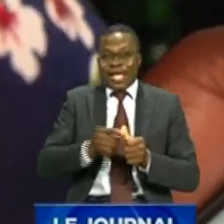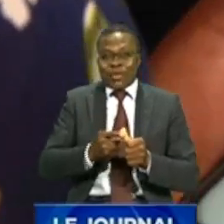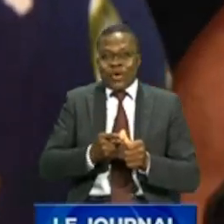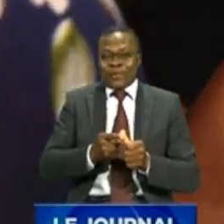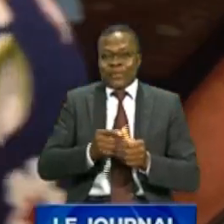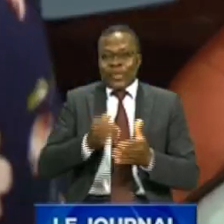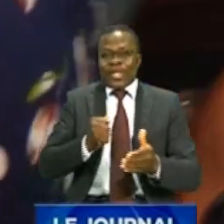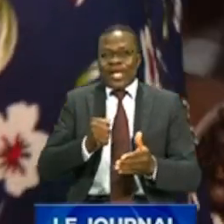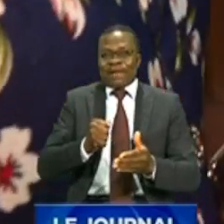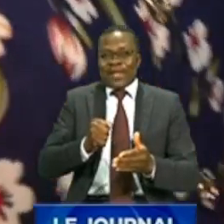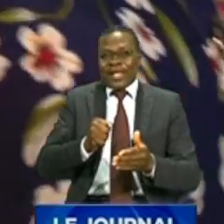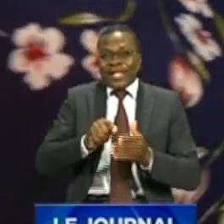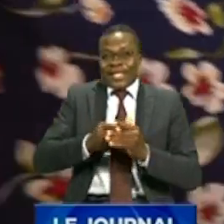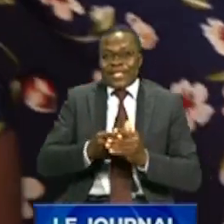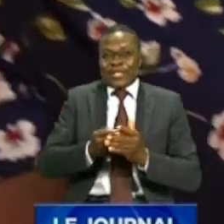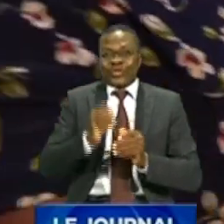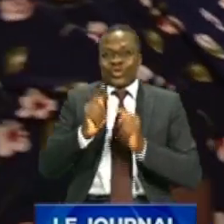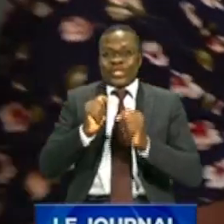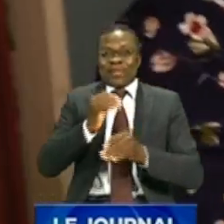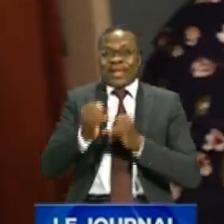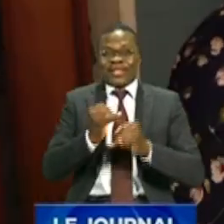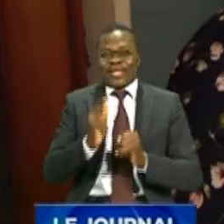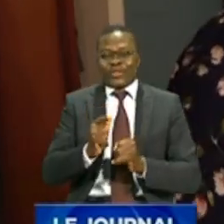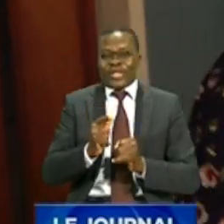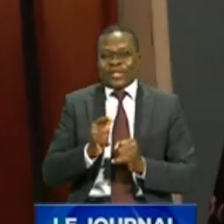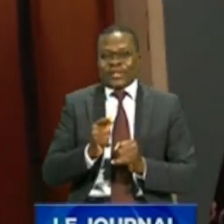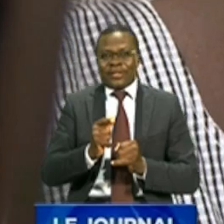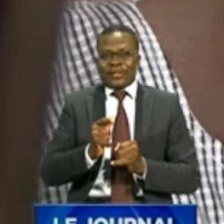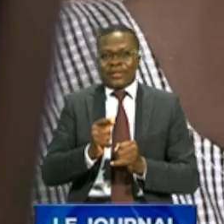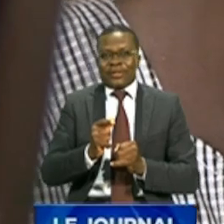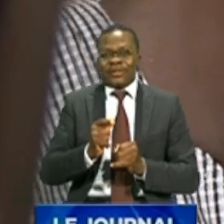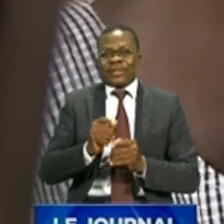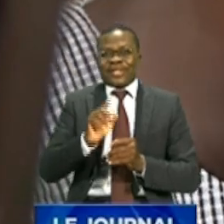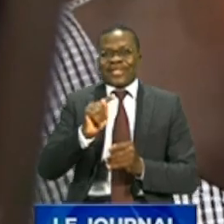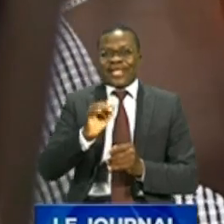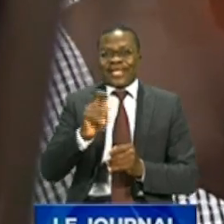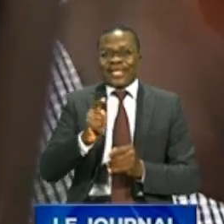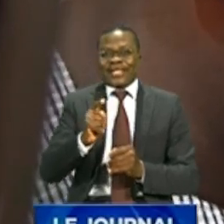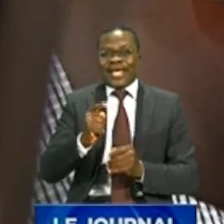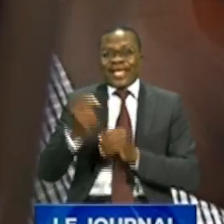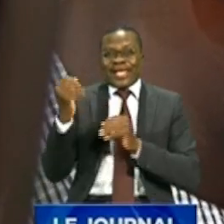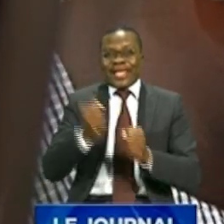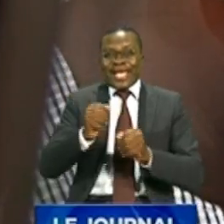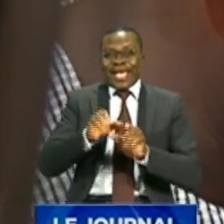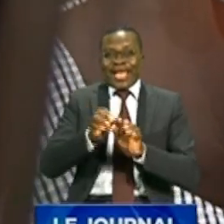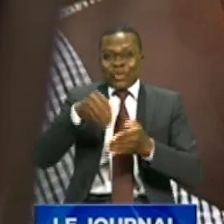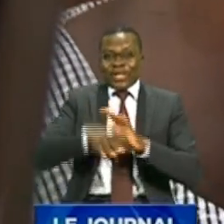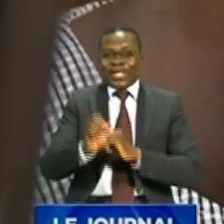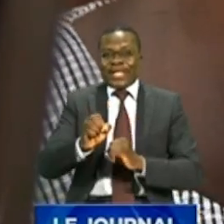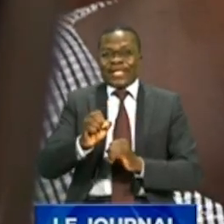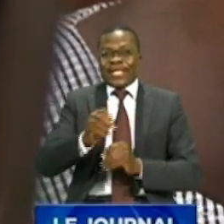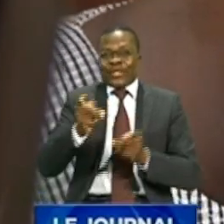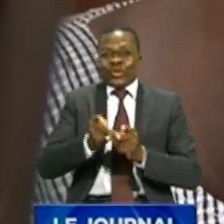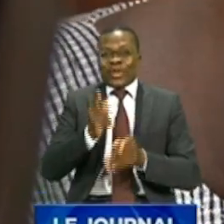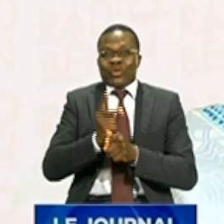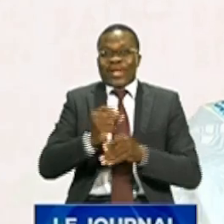avant d'attirer le tourisme à l'international. Tanguetta est la porte d'entrée du parc national de la